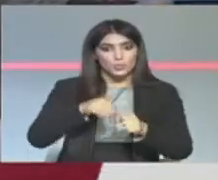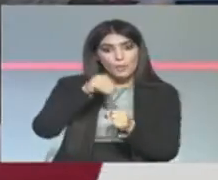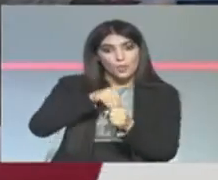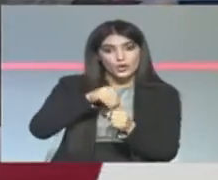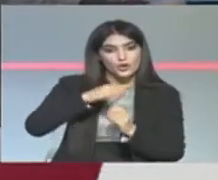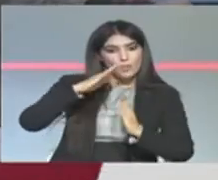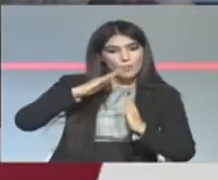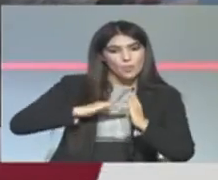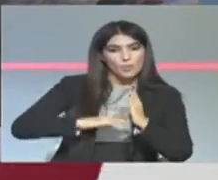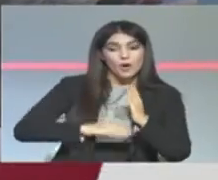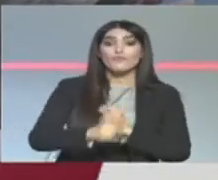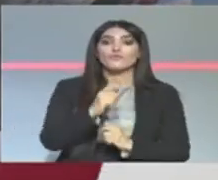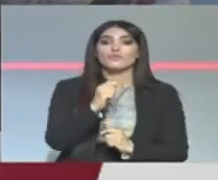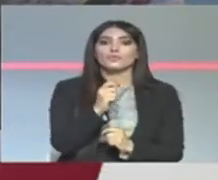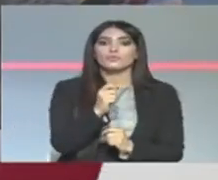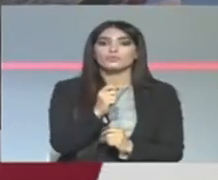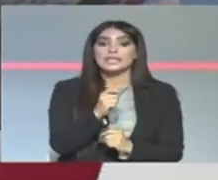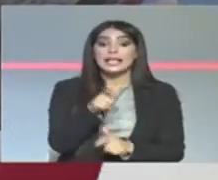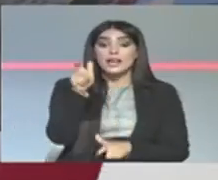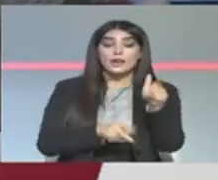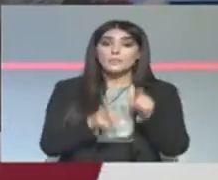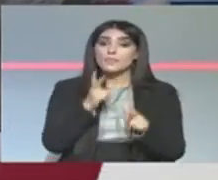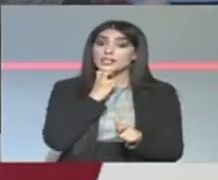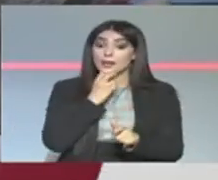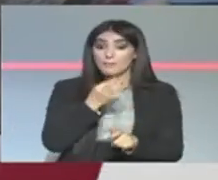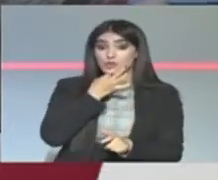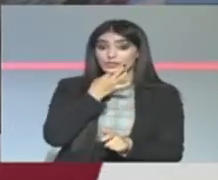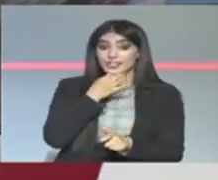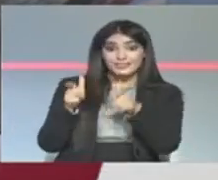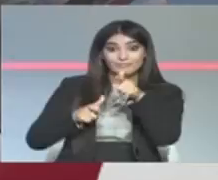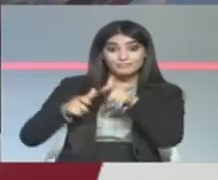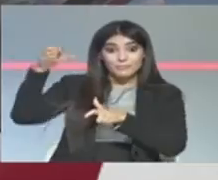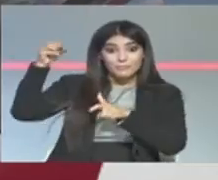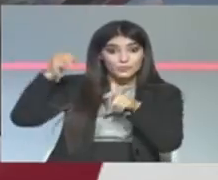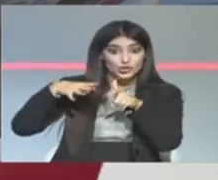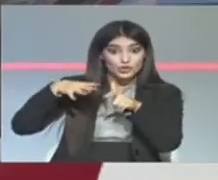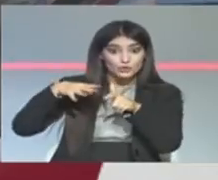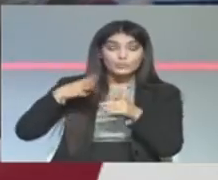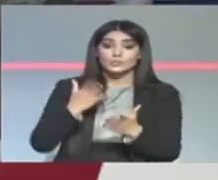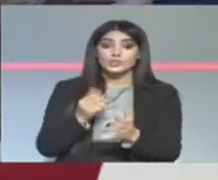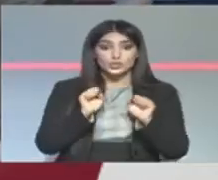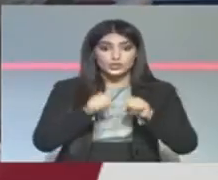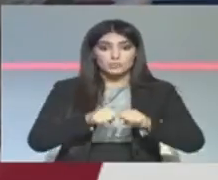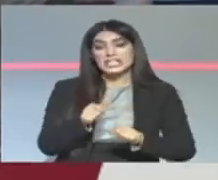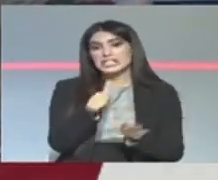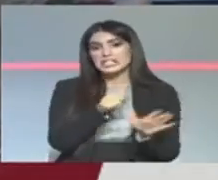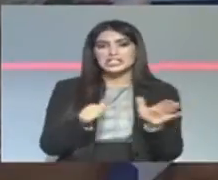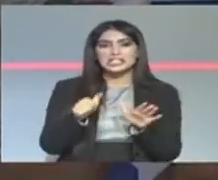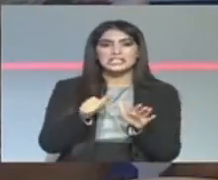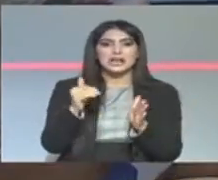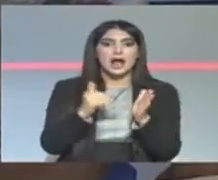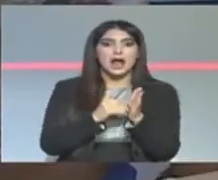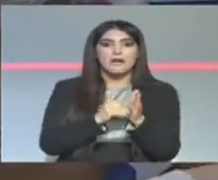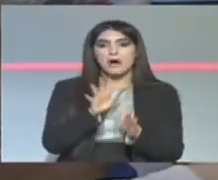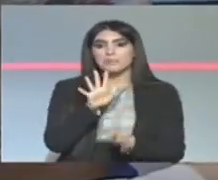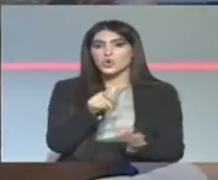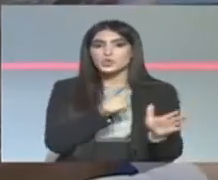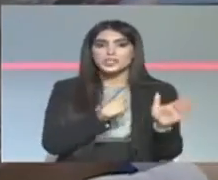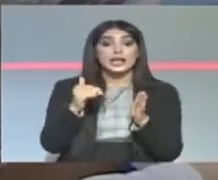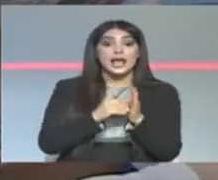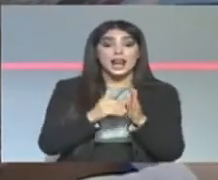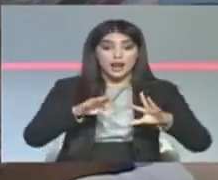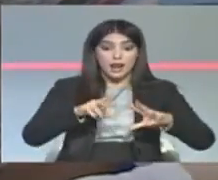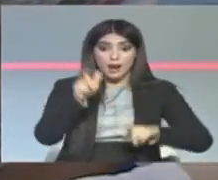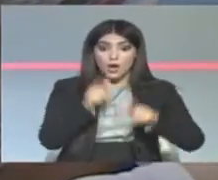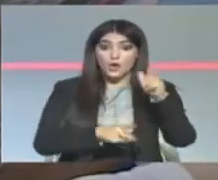المالي بالنسبه للمواطن اللي بيستفيد ما كان اكثر من ستين الف الى خمسه وستين الف